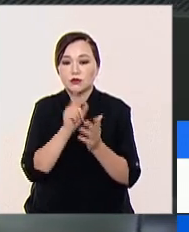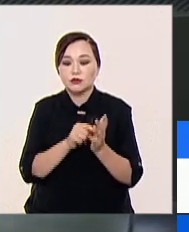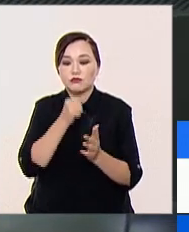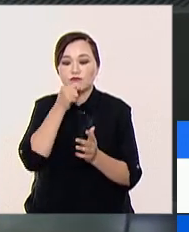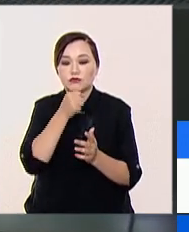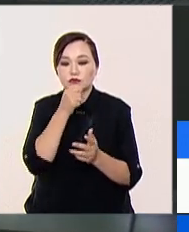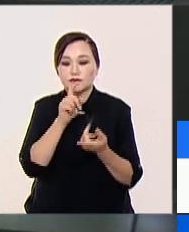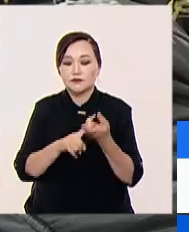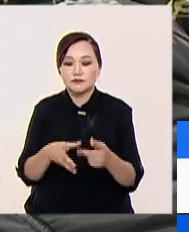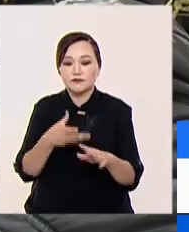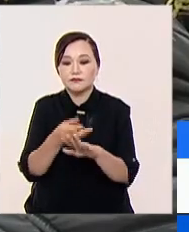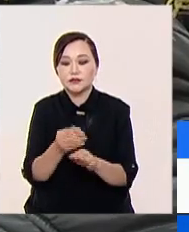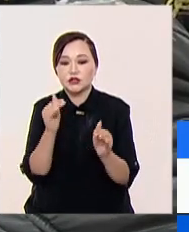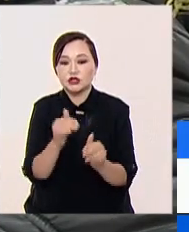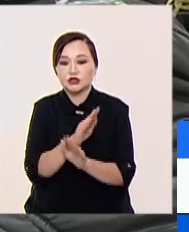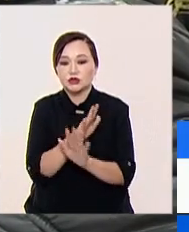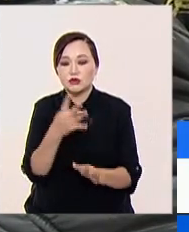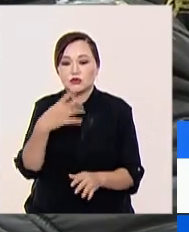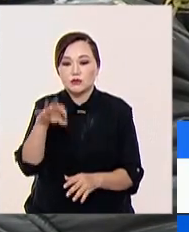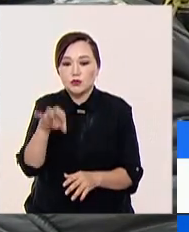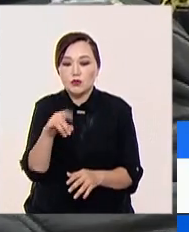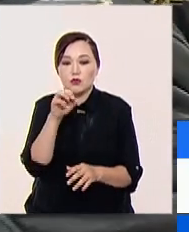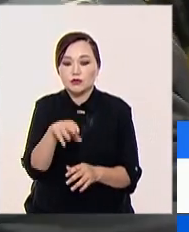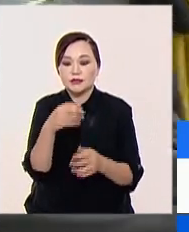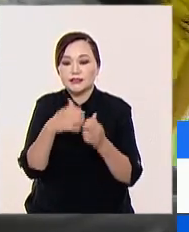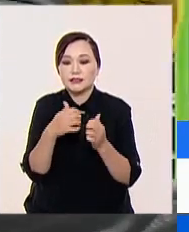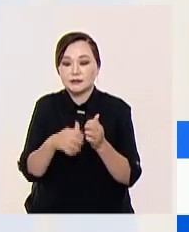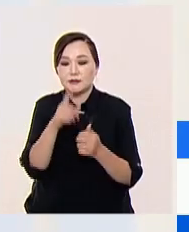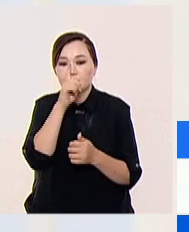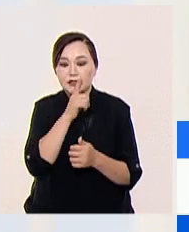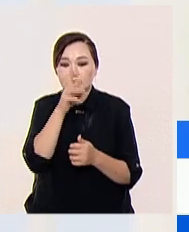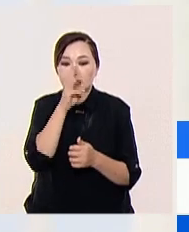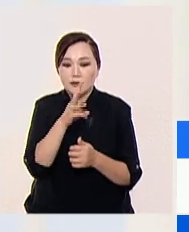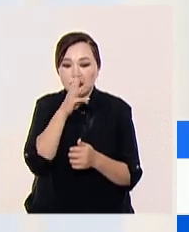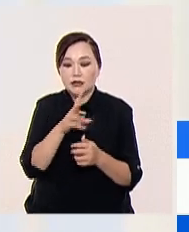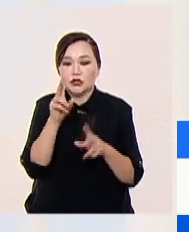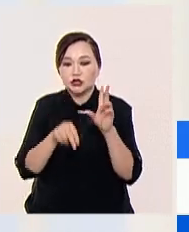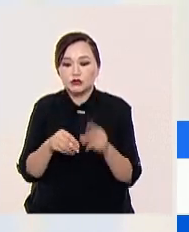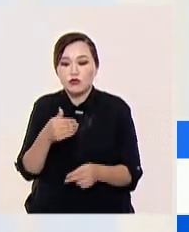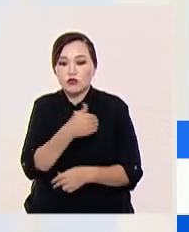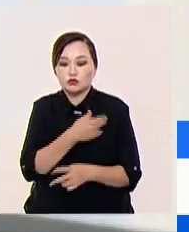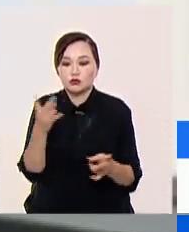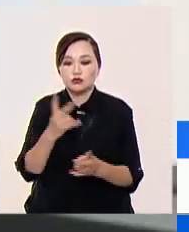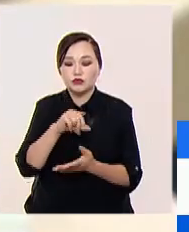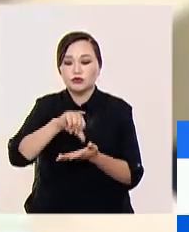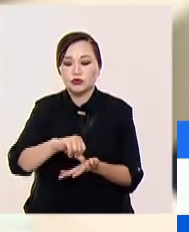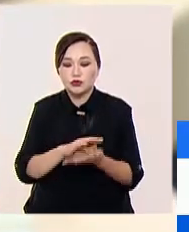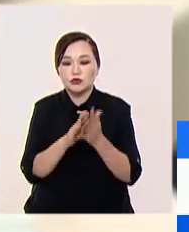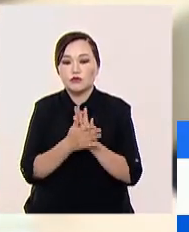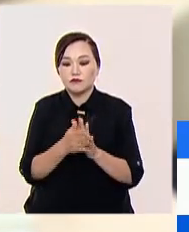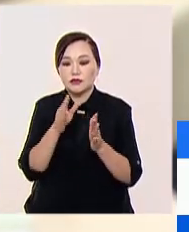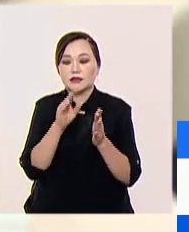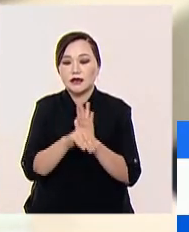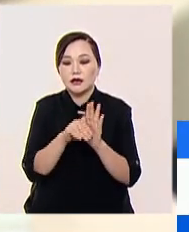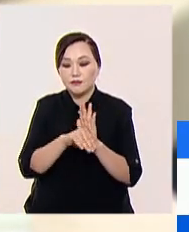возраста выплата будет не ниже 40% от среднемесячной зарплаты. И чтобы рассчитывать на нее, нужно участвовать в условно-накопительной